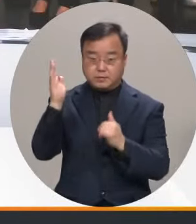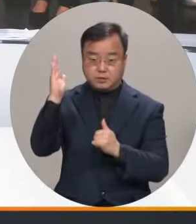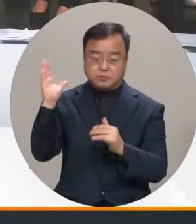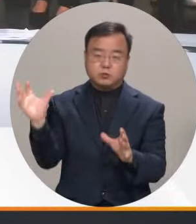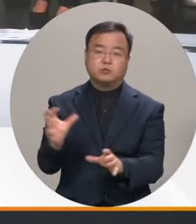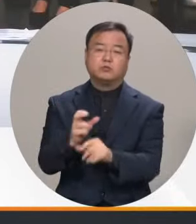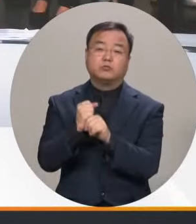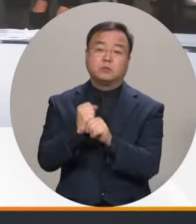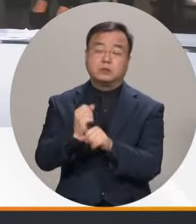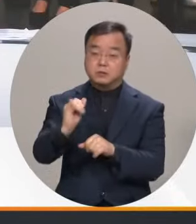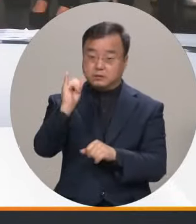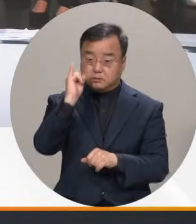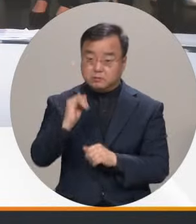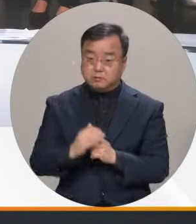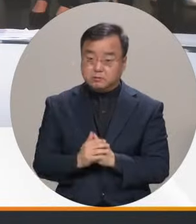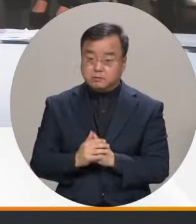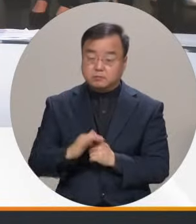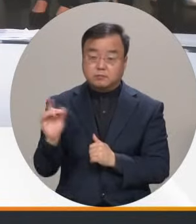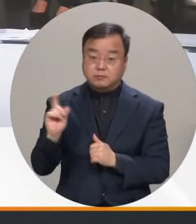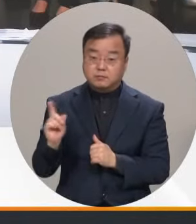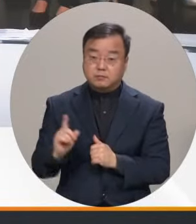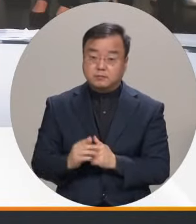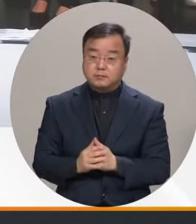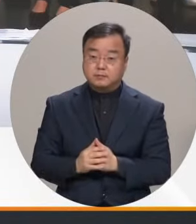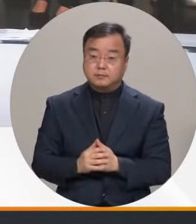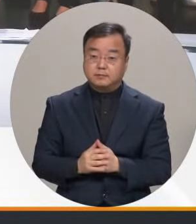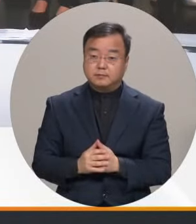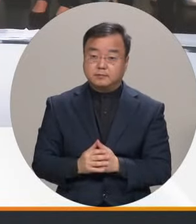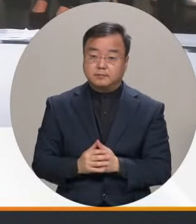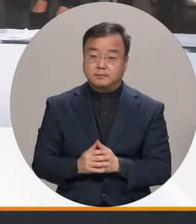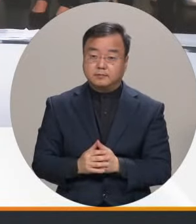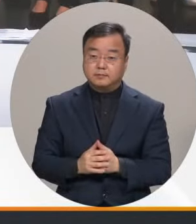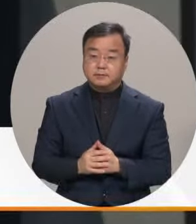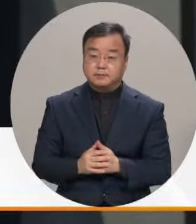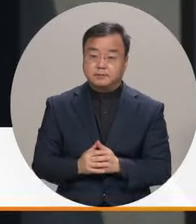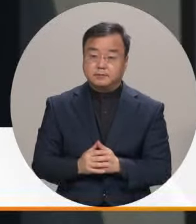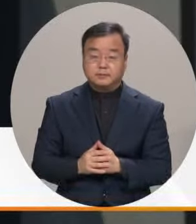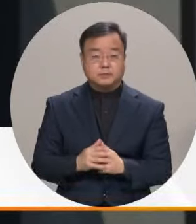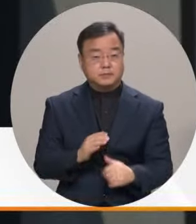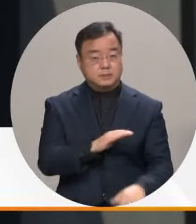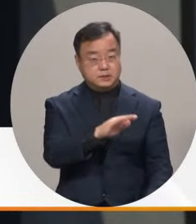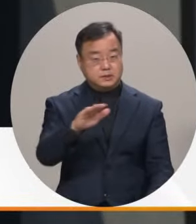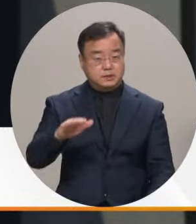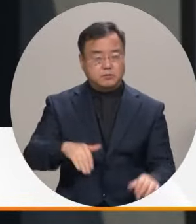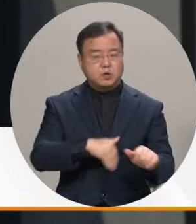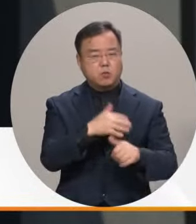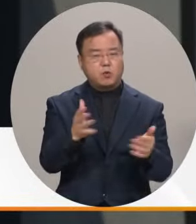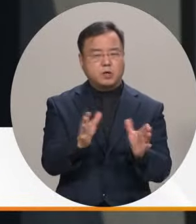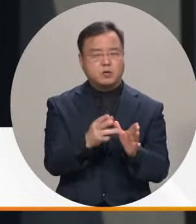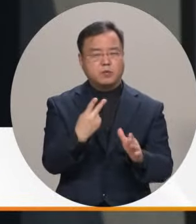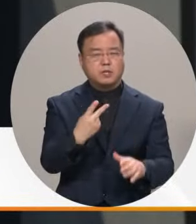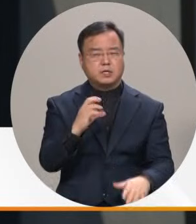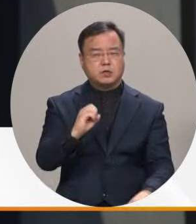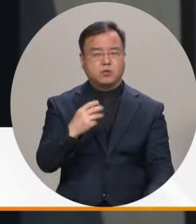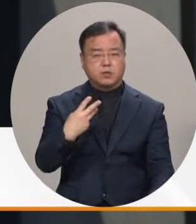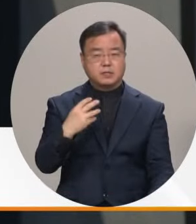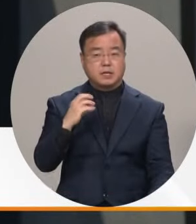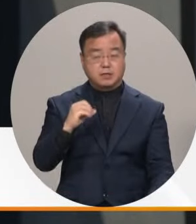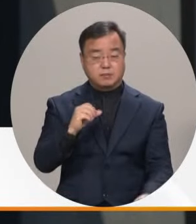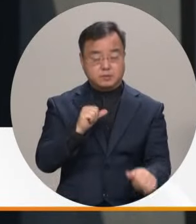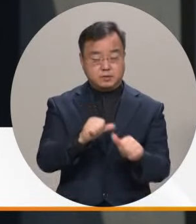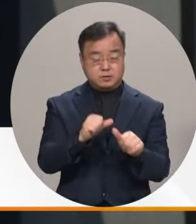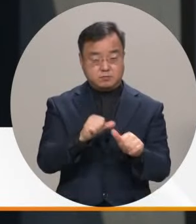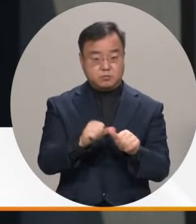자리도 있었다고 하는데요 어떤 의견들 나왔습니까 어네 저희 환경부 2030 자문단 발대식 때